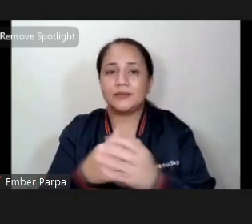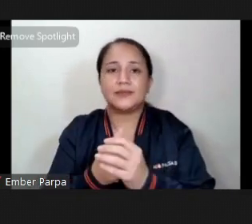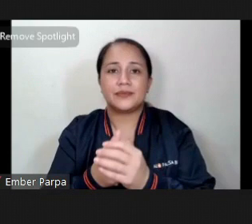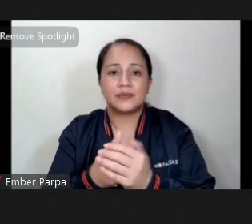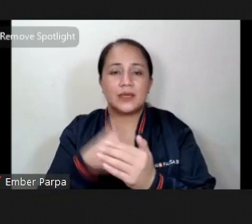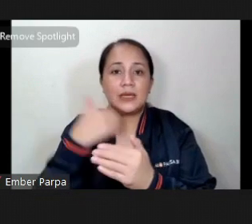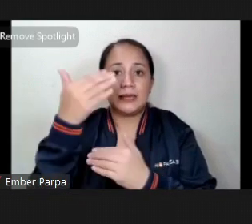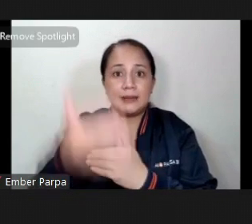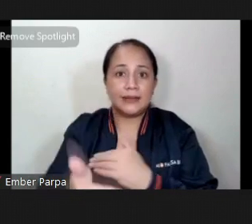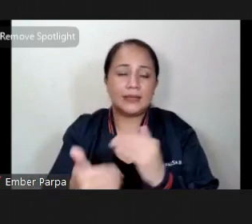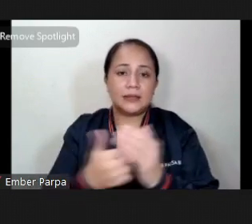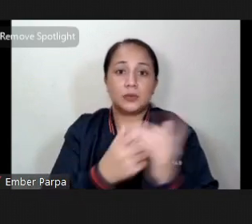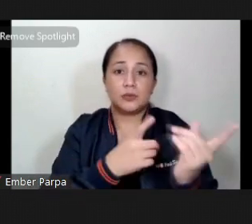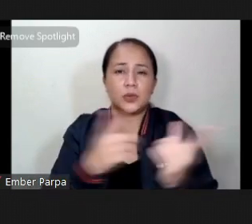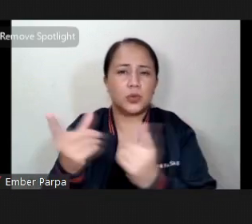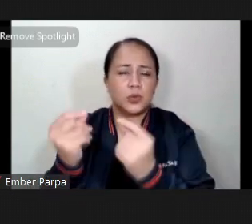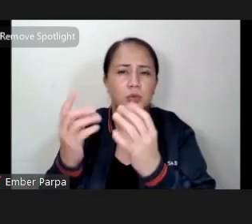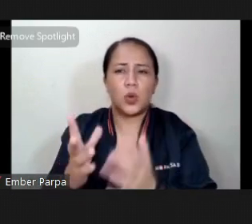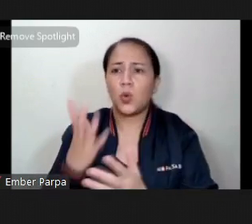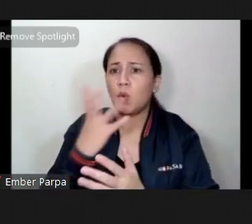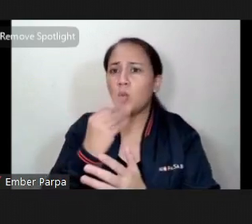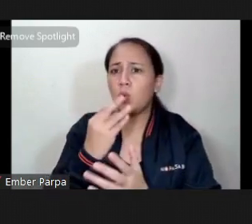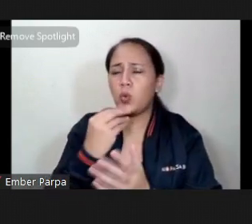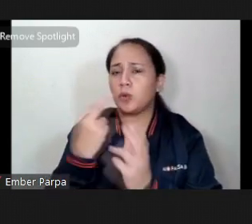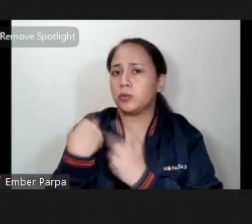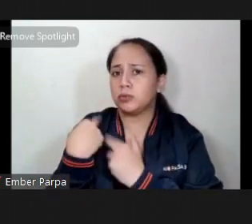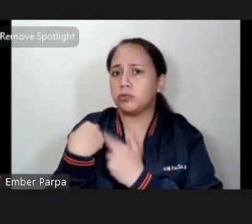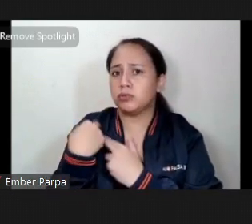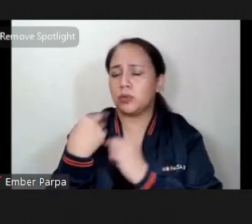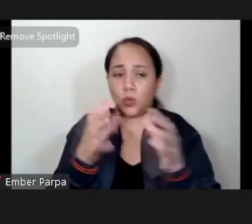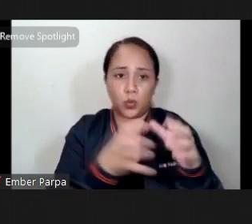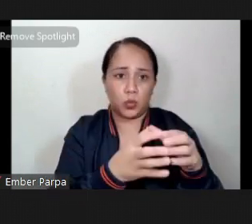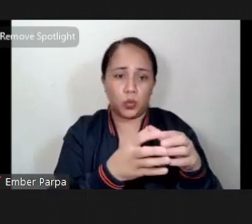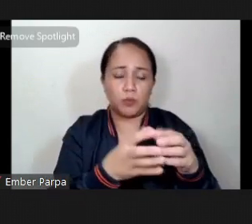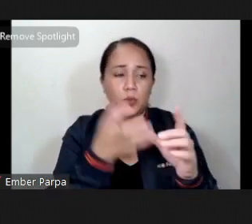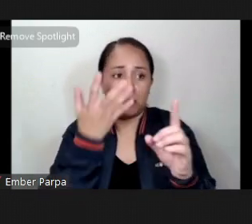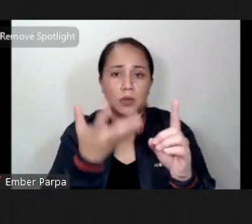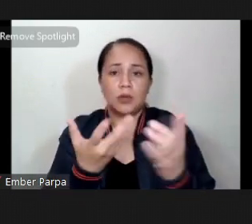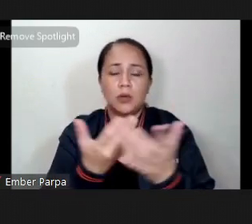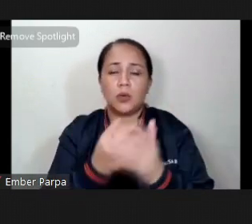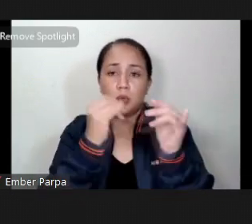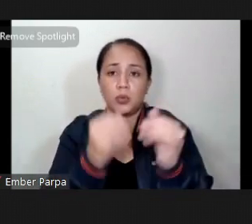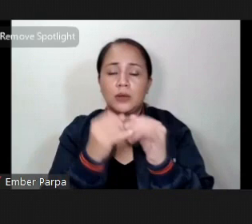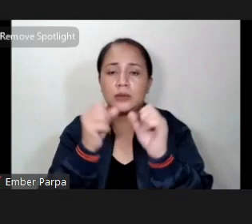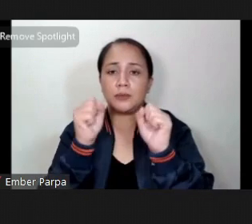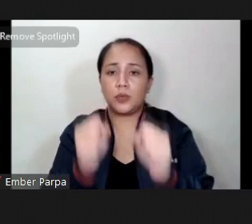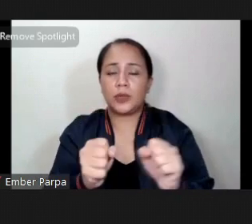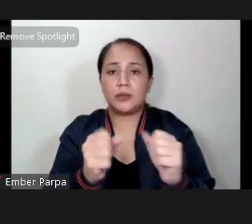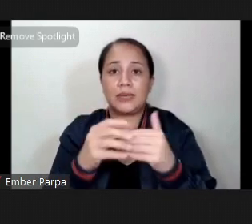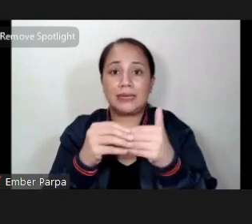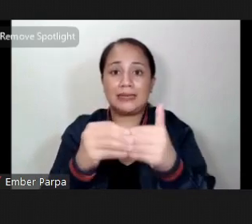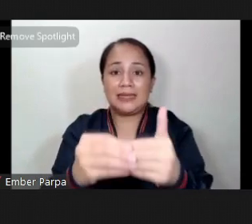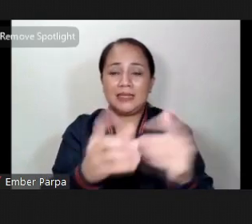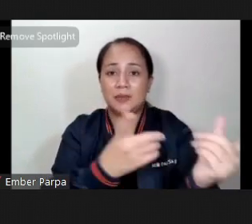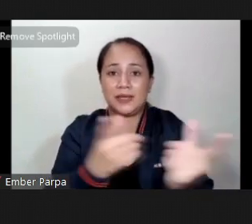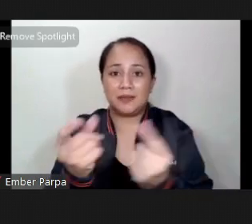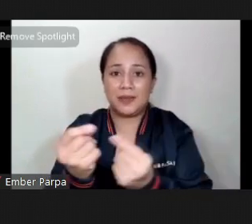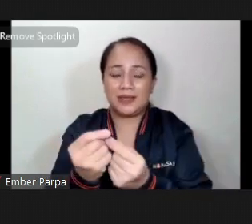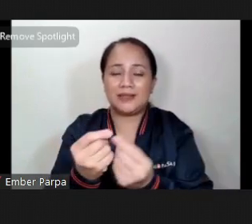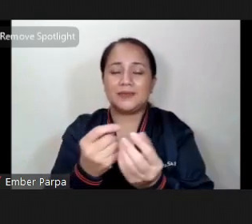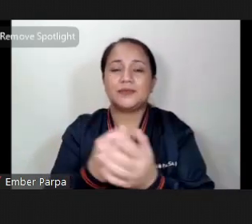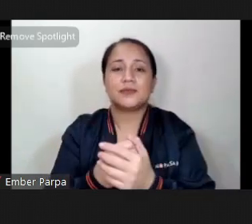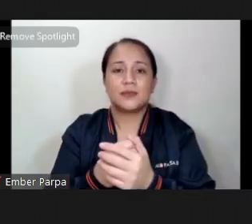mga implementer, or sino yung mga maaaring grupo or tao at individual na maaaring manguna sa pag-implement at